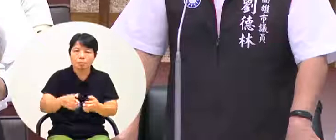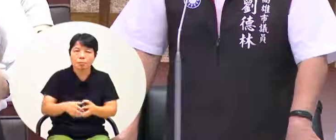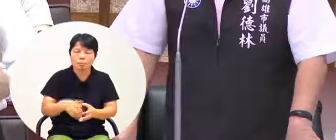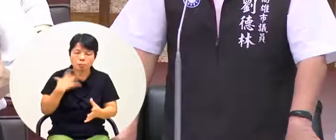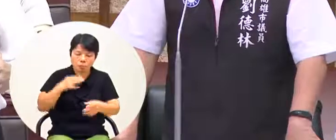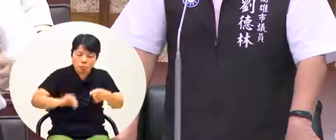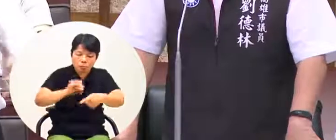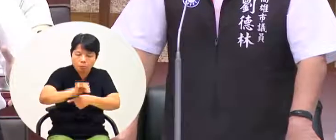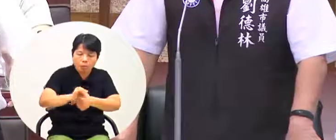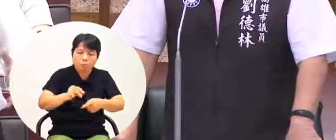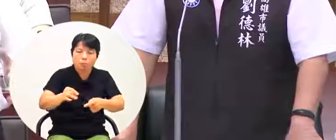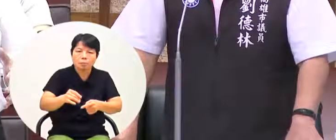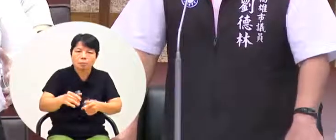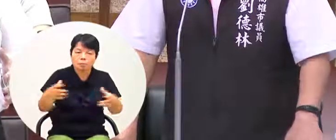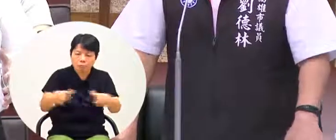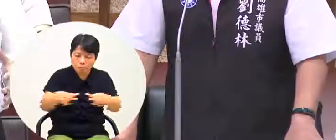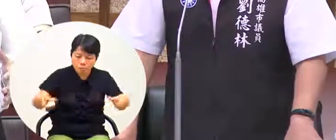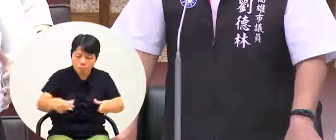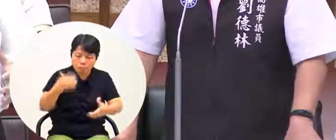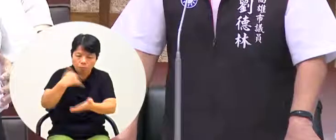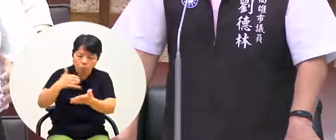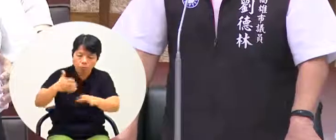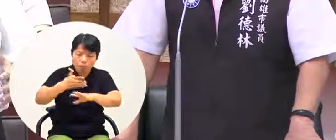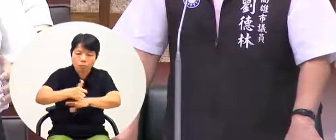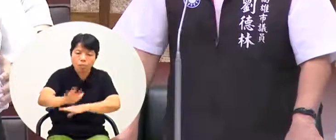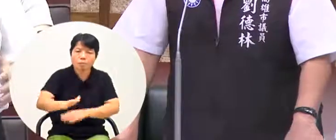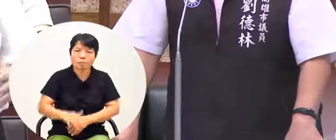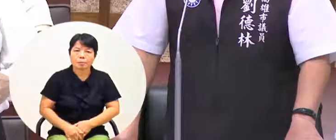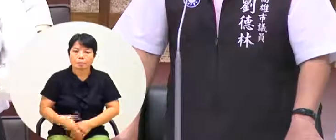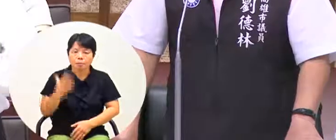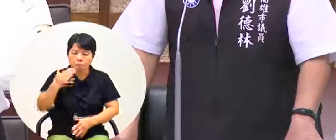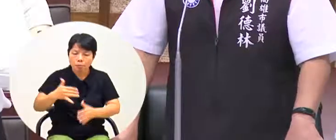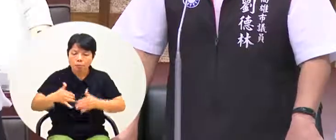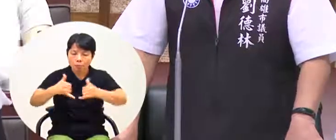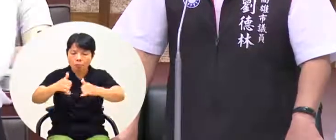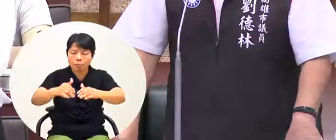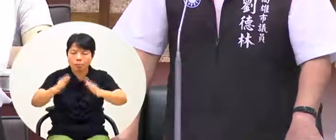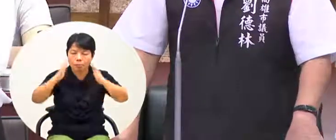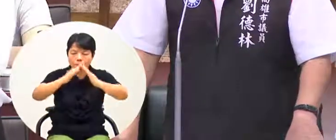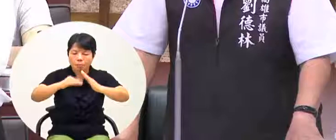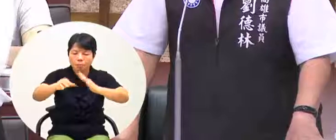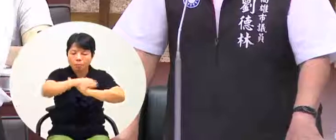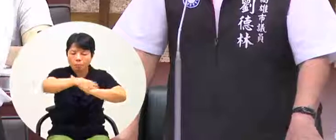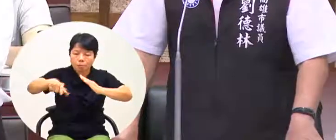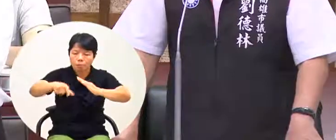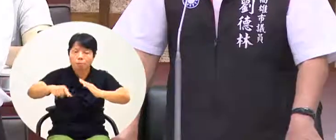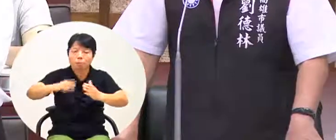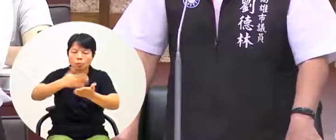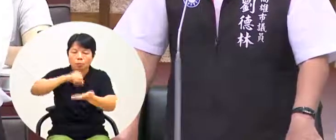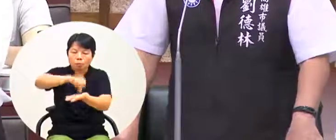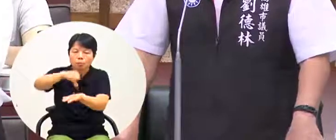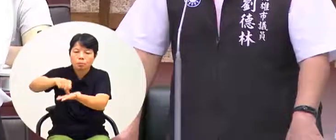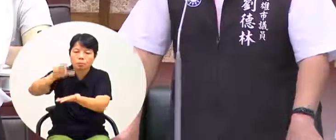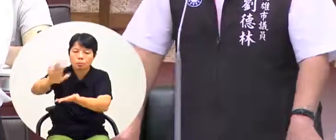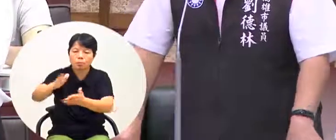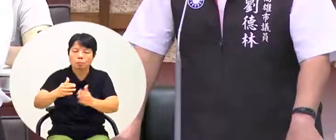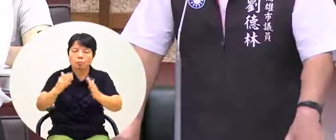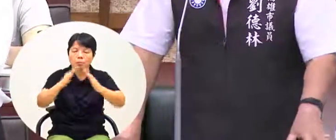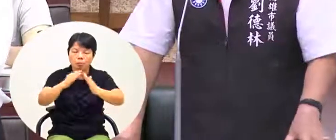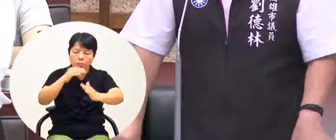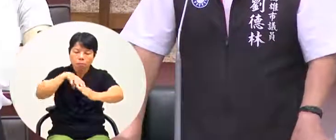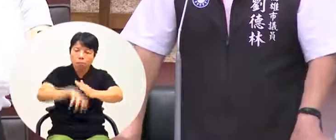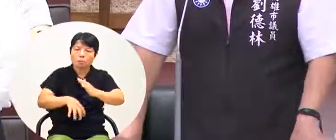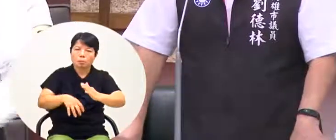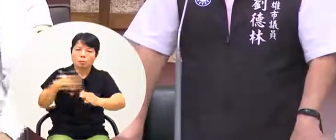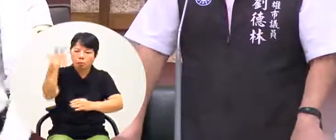过，在你前面的露台转换为绿人设施，在你后面的老人改换为老人住宅的